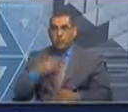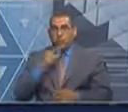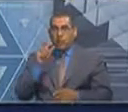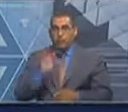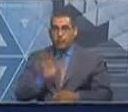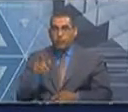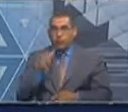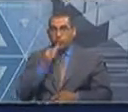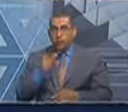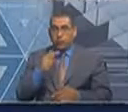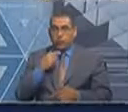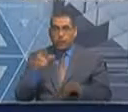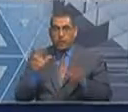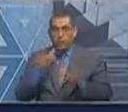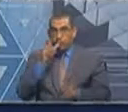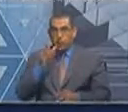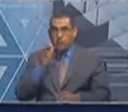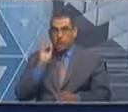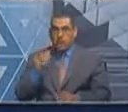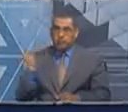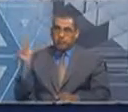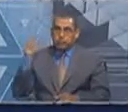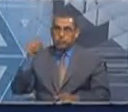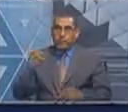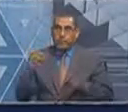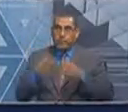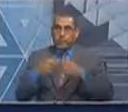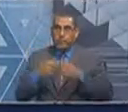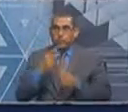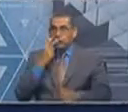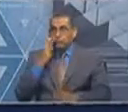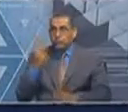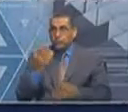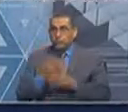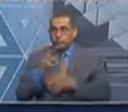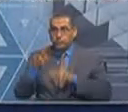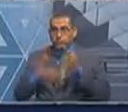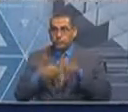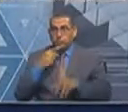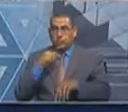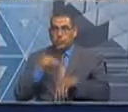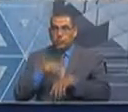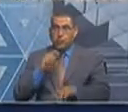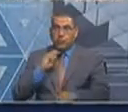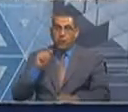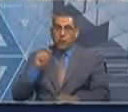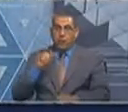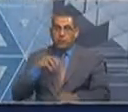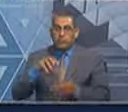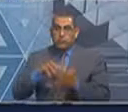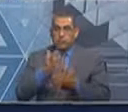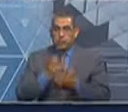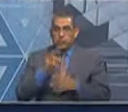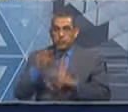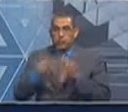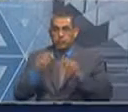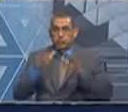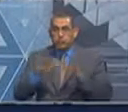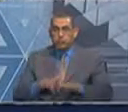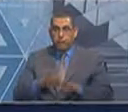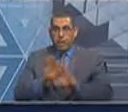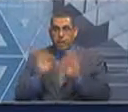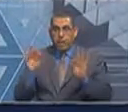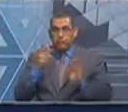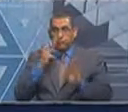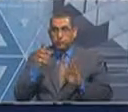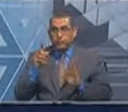المواطن. وما على المواطن إلا أن يذهب إلى تلك المعارض التي تنتشر بمحافظات الجمهورية حتى يحصل على التخفيضات الموجودة